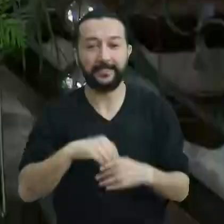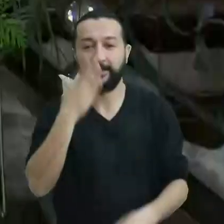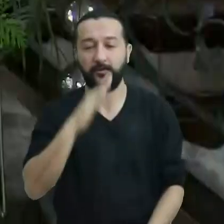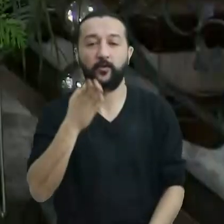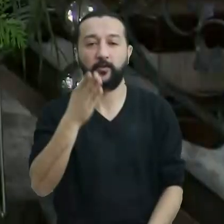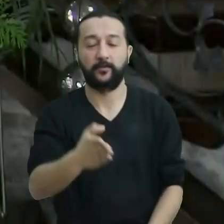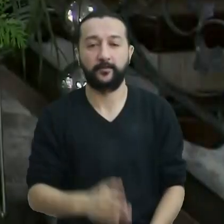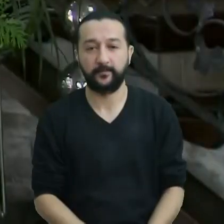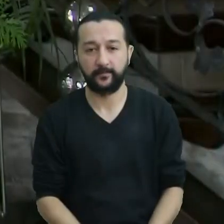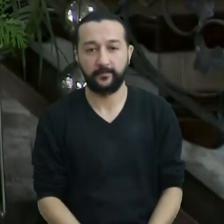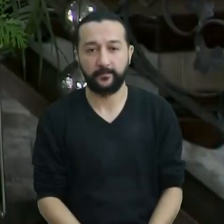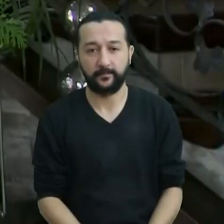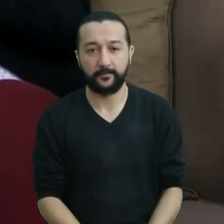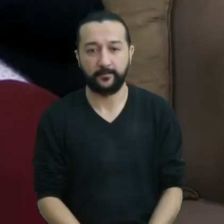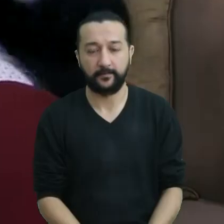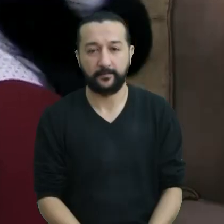yok.